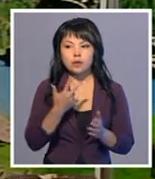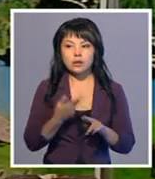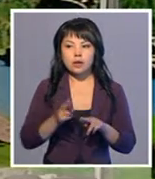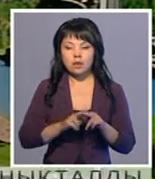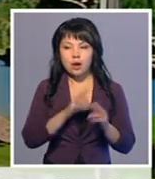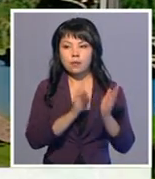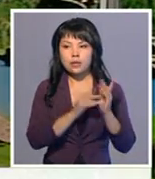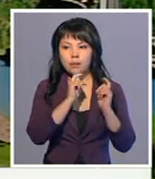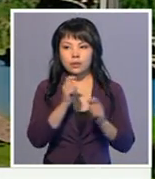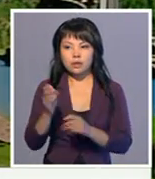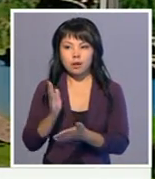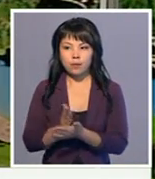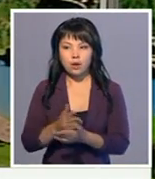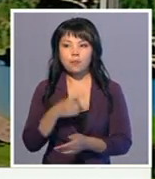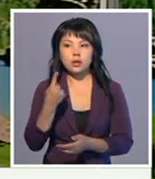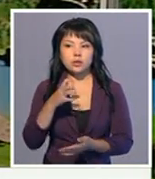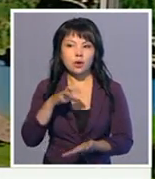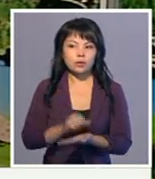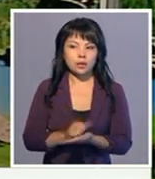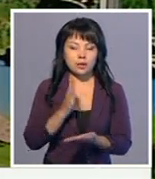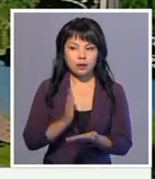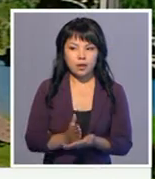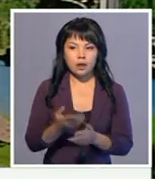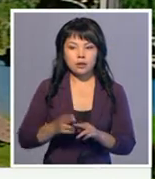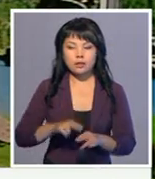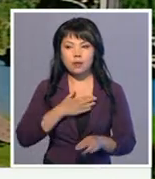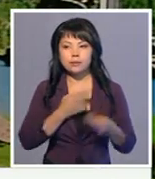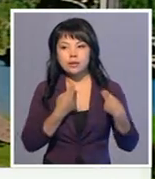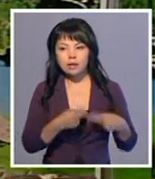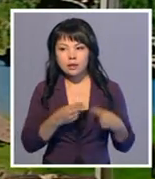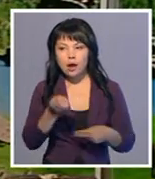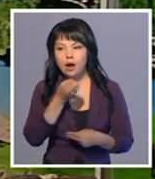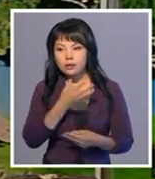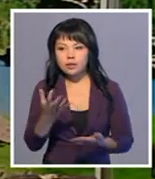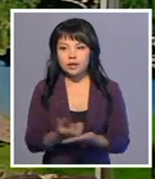2-ші орын алдық, 2 рет 1-ші орын алып отырмыз. Бұл біздің еңбегіміз, бұл біздің жетістігіміз.